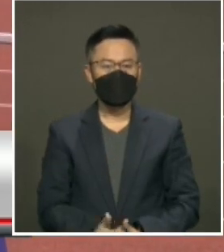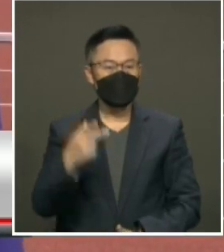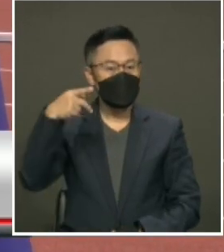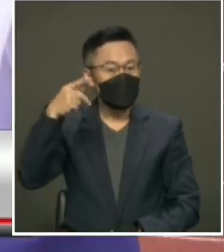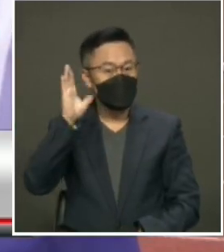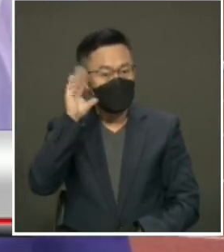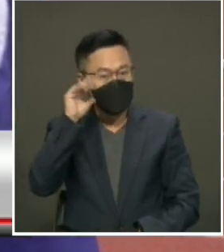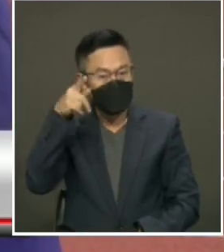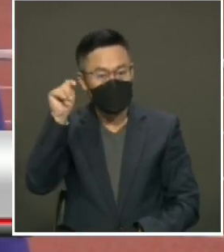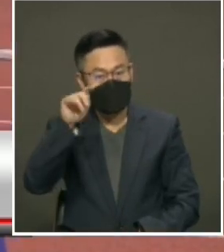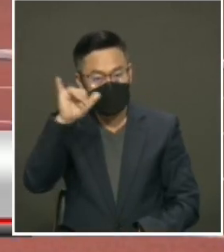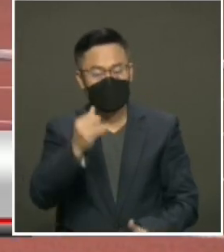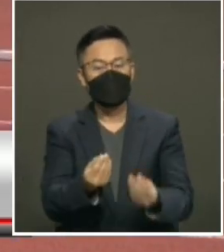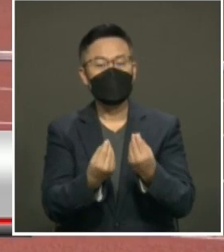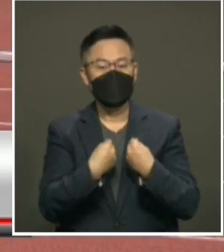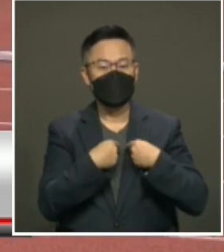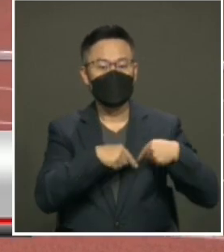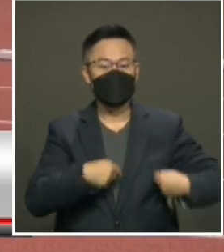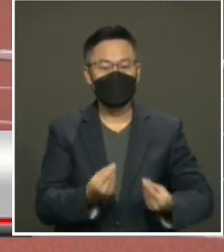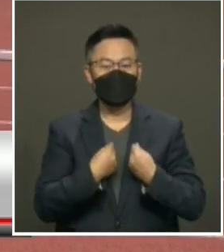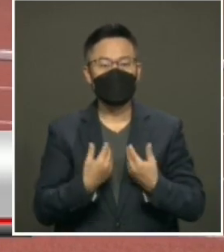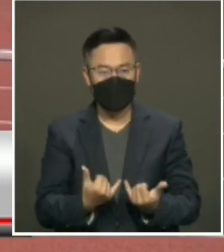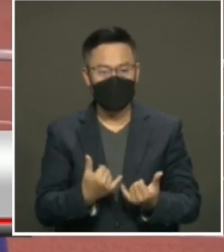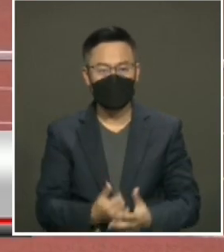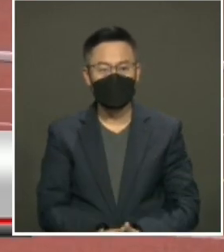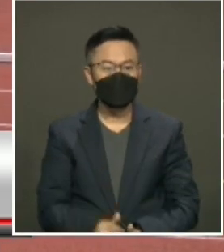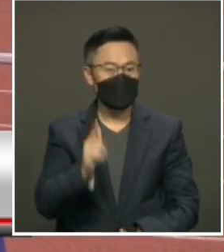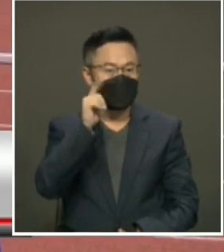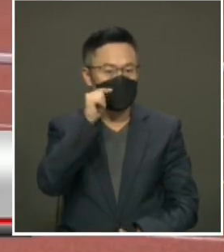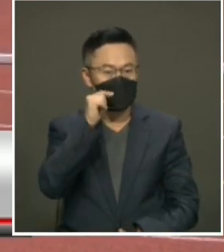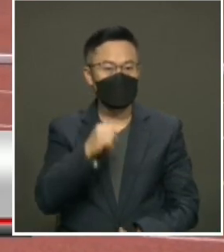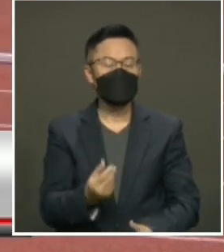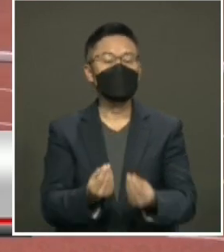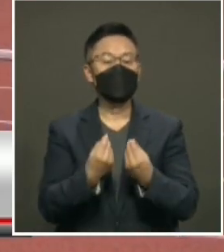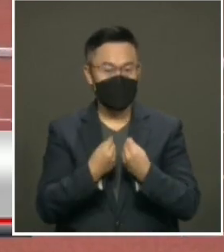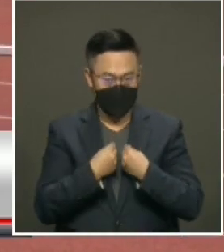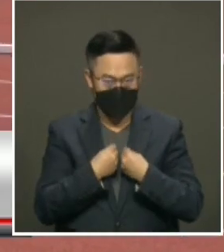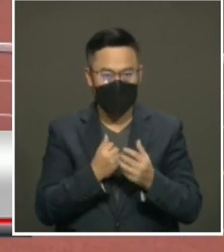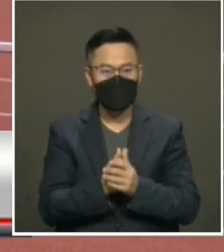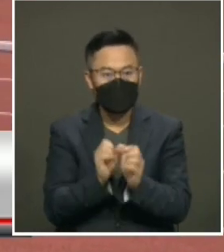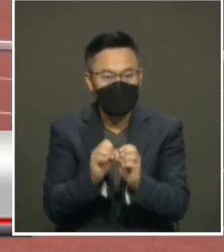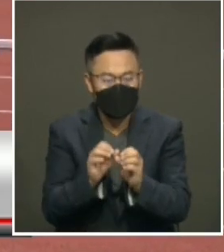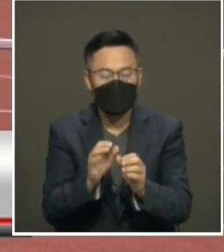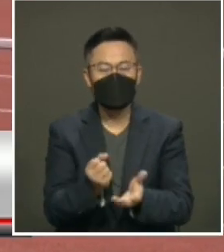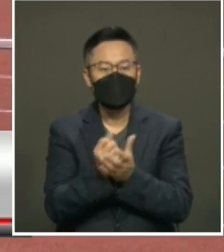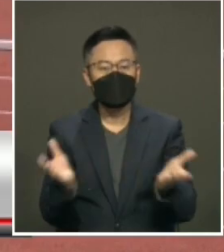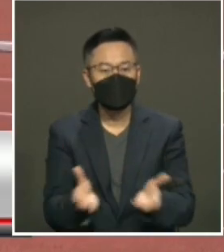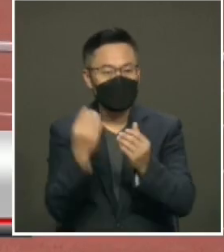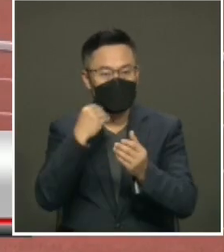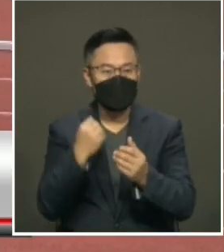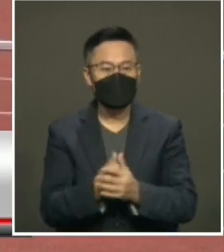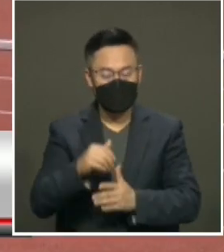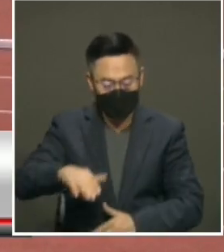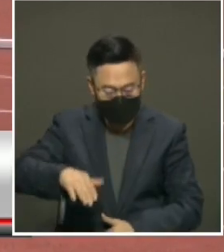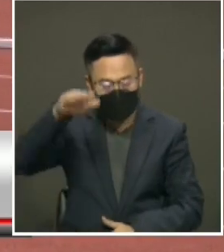ร์ขอบคุณแม่มากมากครับถ้าไม่มีแม่คือไม่มีผมวันนี้แล้วครับเพราะว่าแม่พยายามซัพพอร์ตทุกอย่างที่ผมทำตั้งแต่